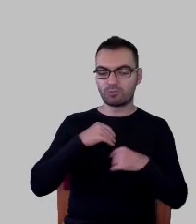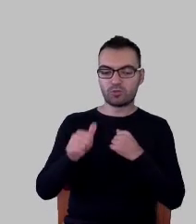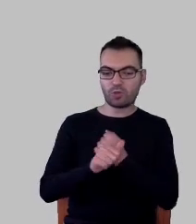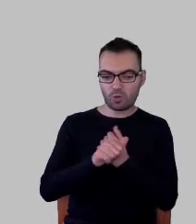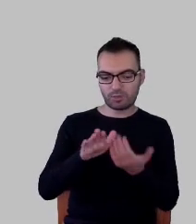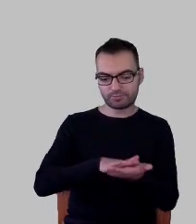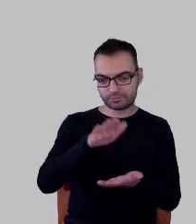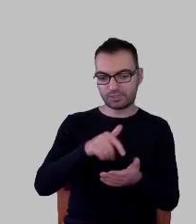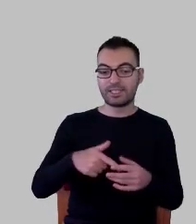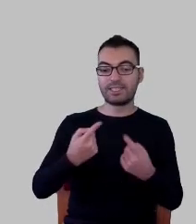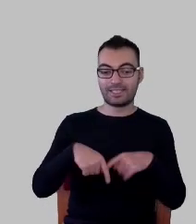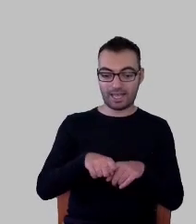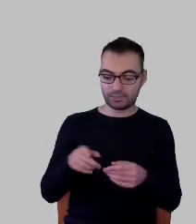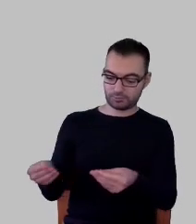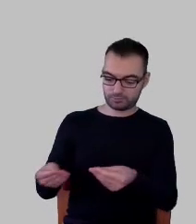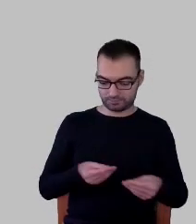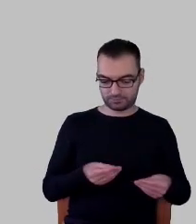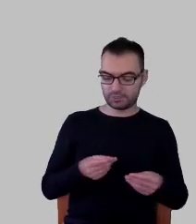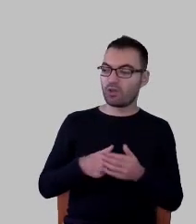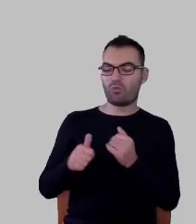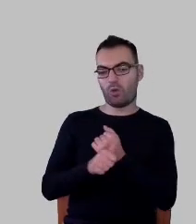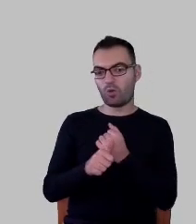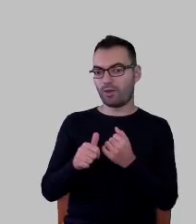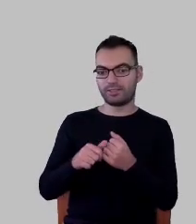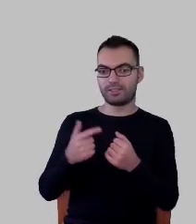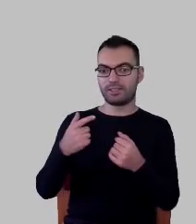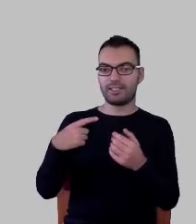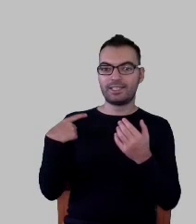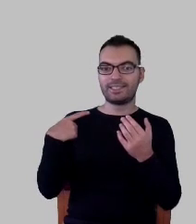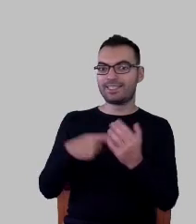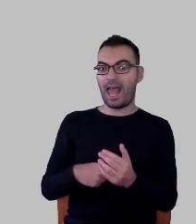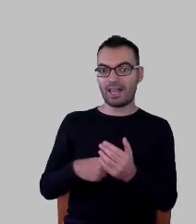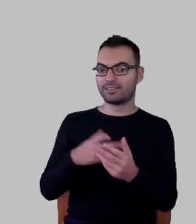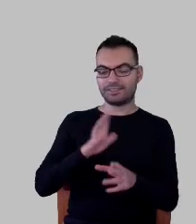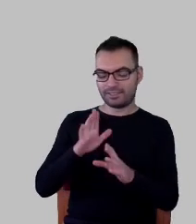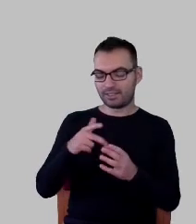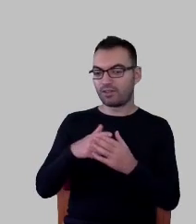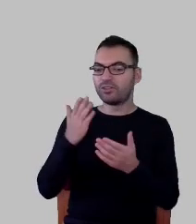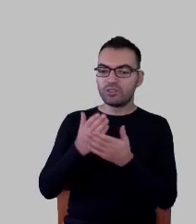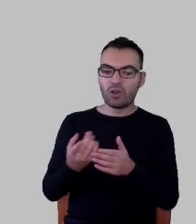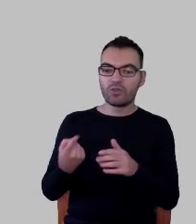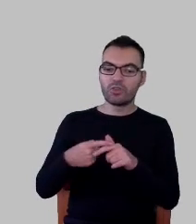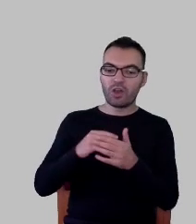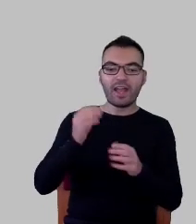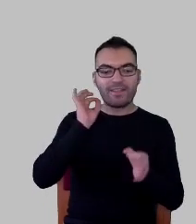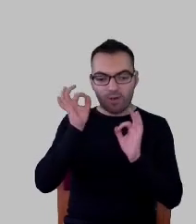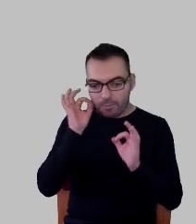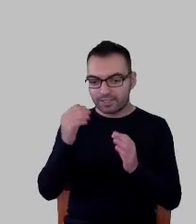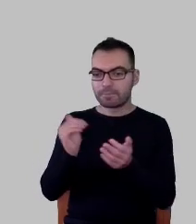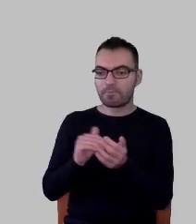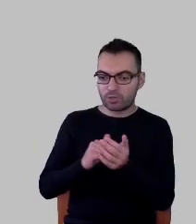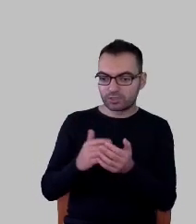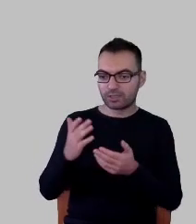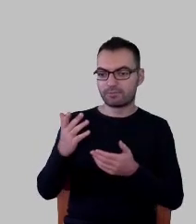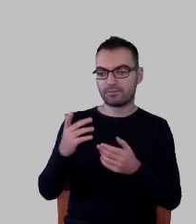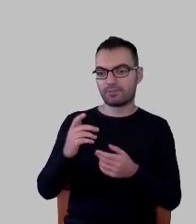z której zespół będzie mógł, ta dokumentacja też nie jest celem samym sobie, ta dokumentacja ma zawierać takie informacje, które są istotne z punktu